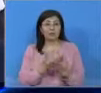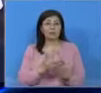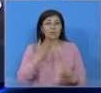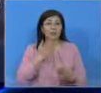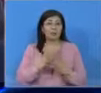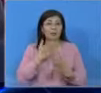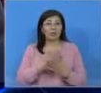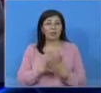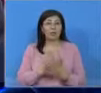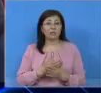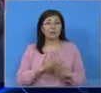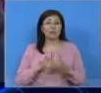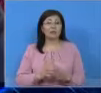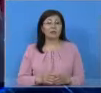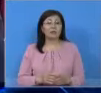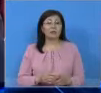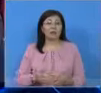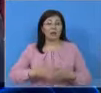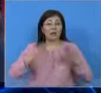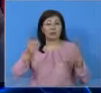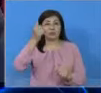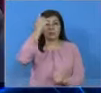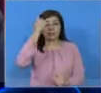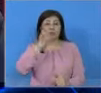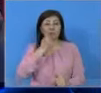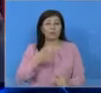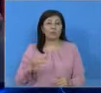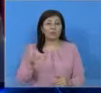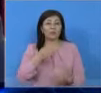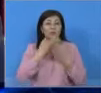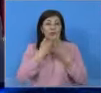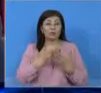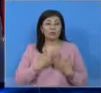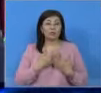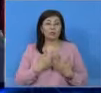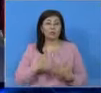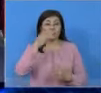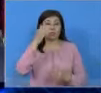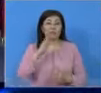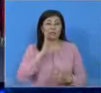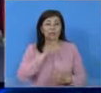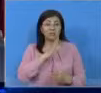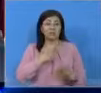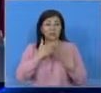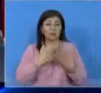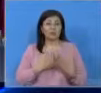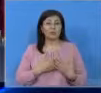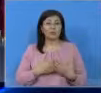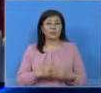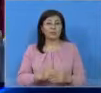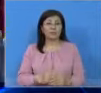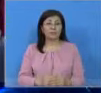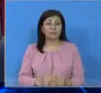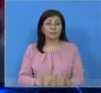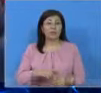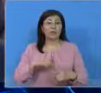чем-то, оберегала их. Огромное ей спасибо. Мы ее все любим. Не то, что дети и родители привыкли к ней, не знаю, как будем без нее